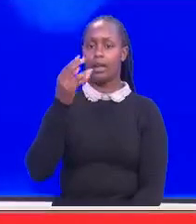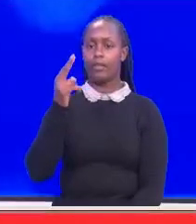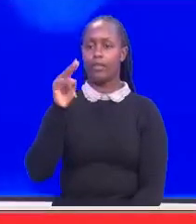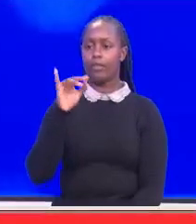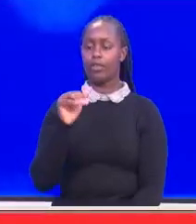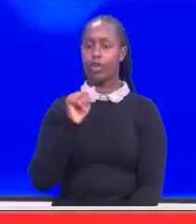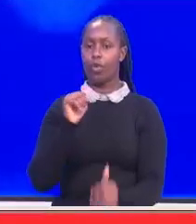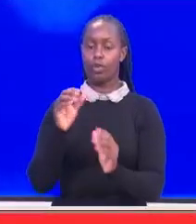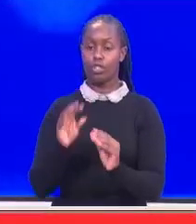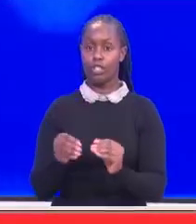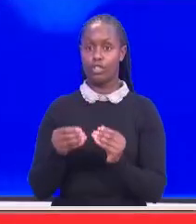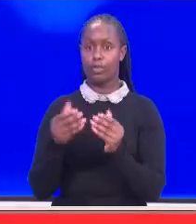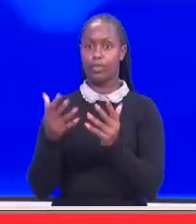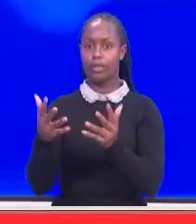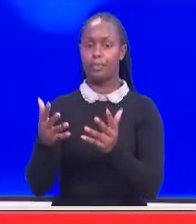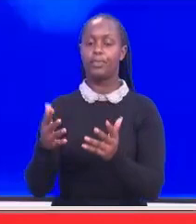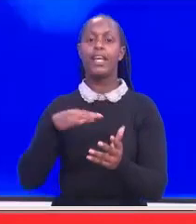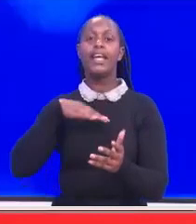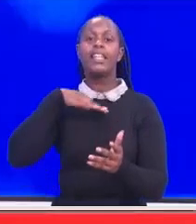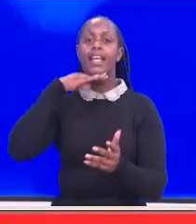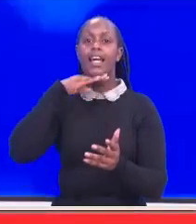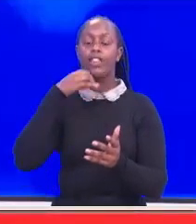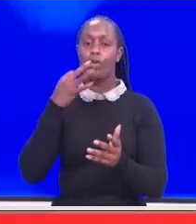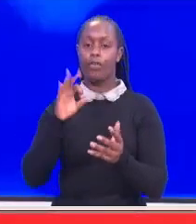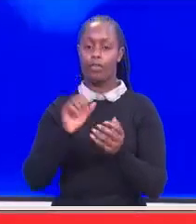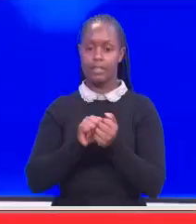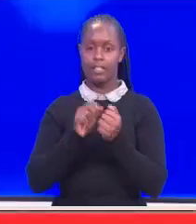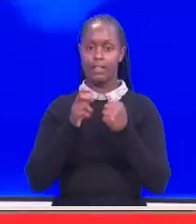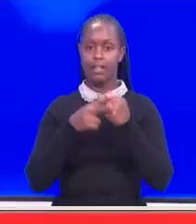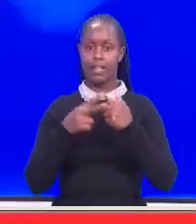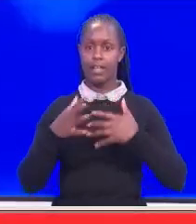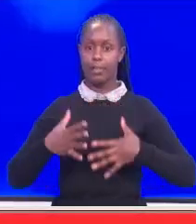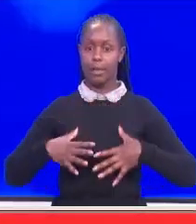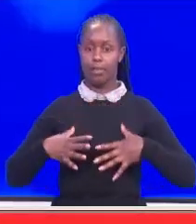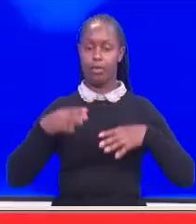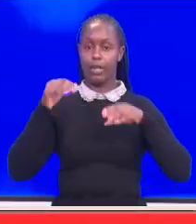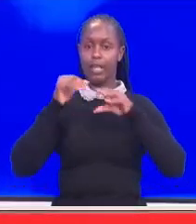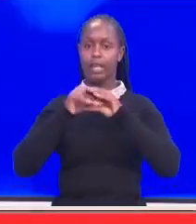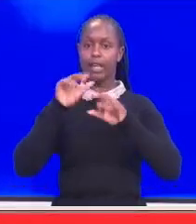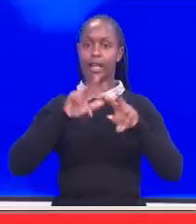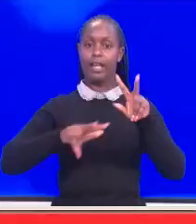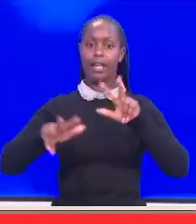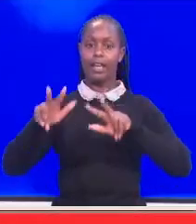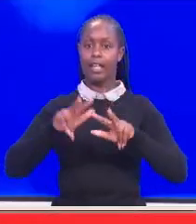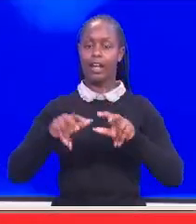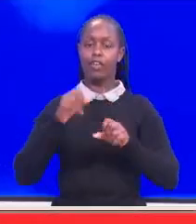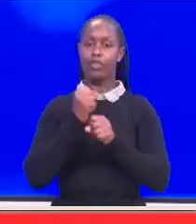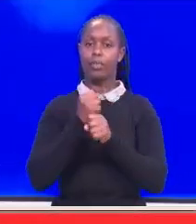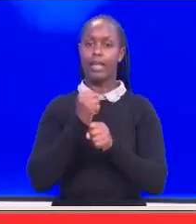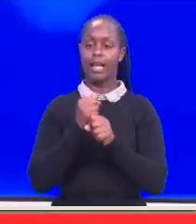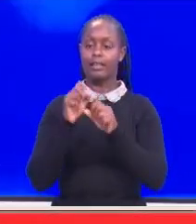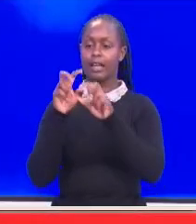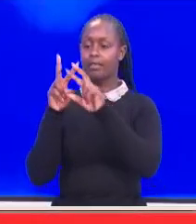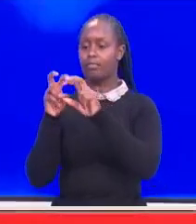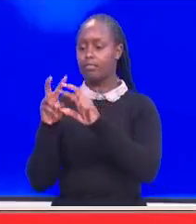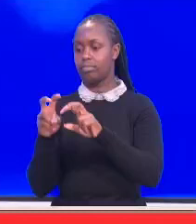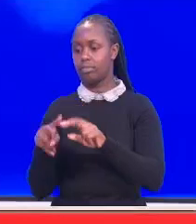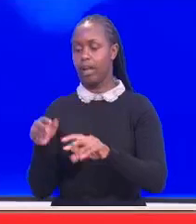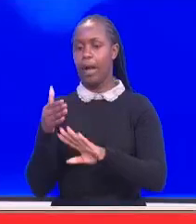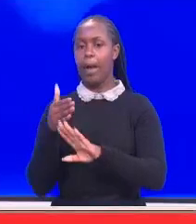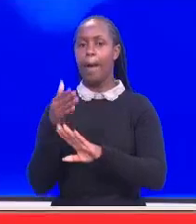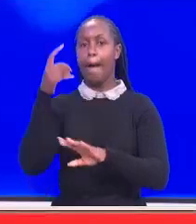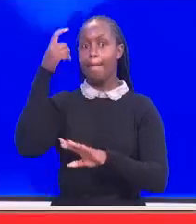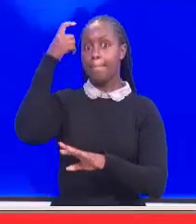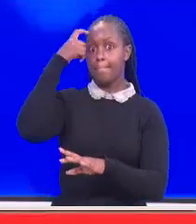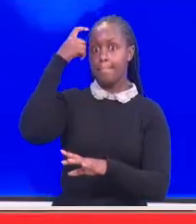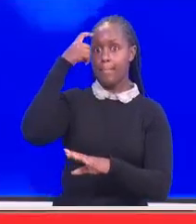na kusababisha vifo vya watu 17 katika kaunti ya Kirinyaga kufanyiwa uchunguzi wa akili kabla ya kuruhusiwa